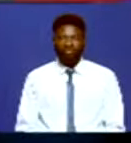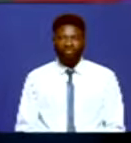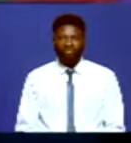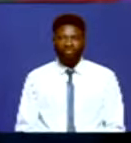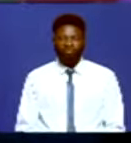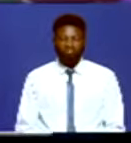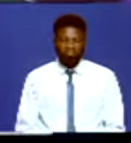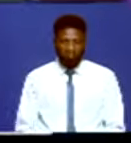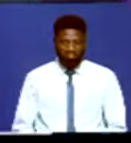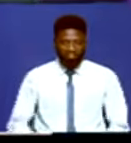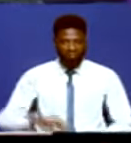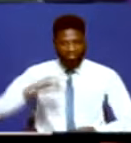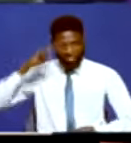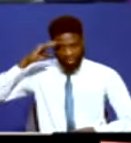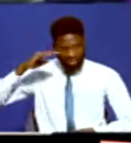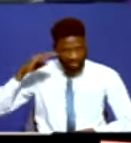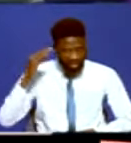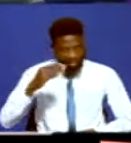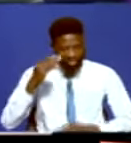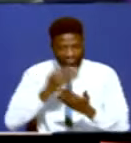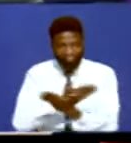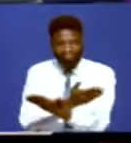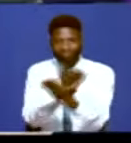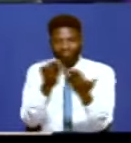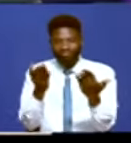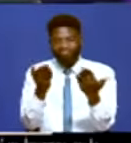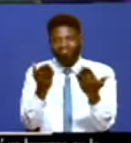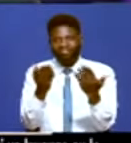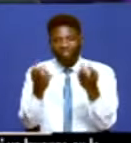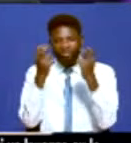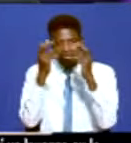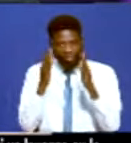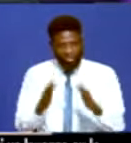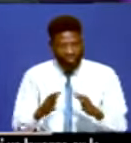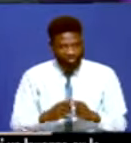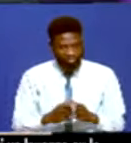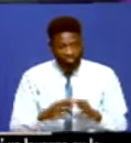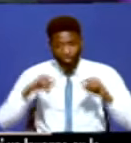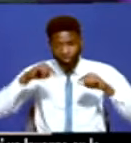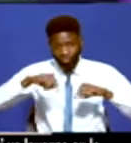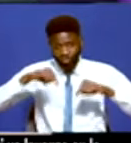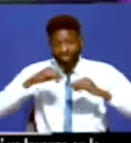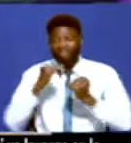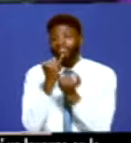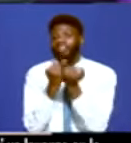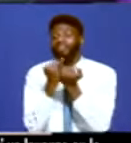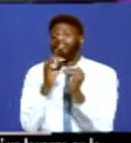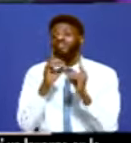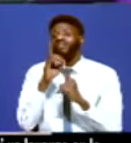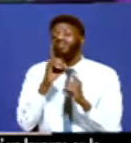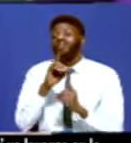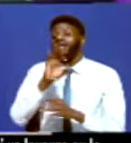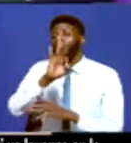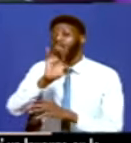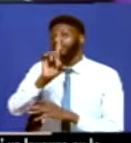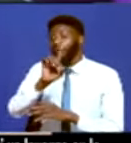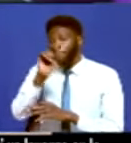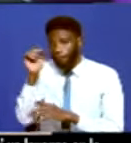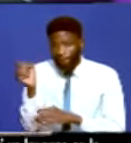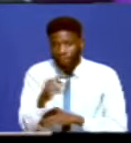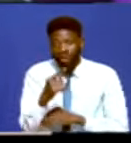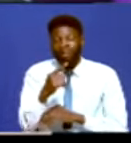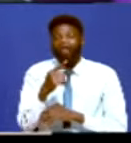Ahlan wa sahlan marhaban popote hapo lipo mpenzi mtazamaji. Ni Jumamosi tarehe 31 mwezi huu wa